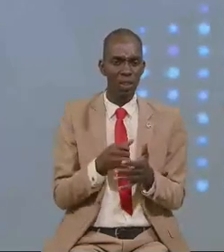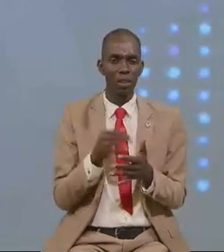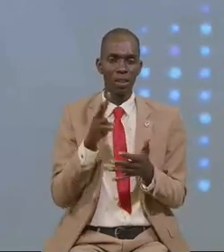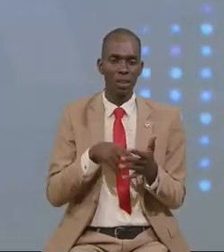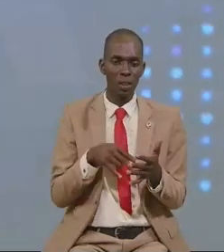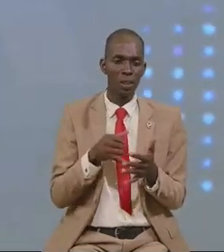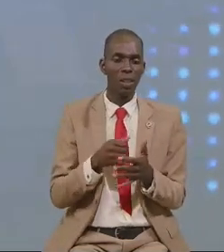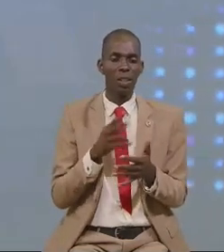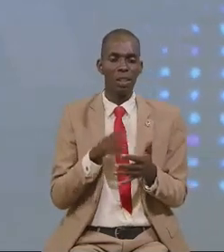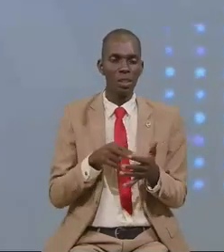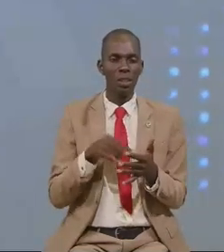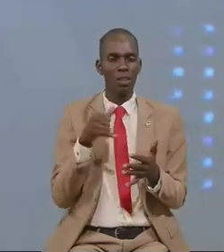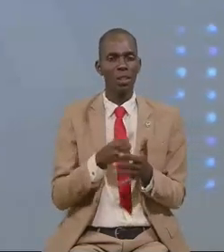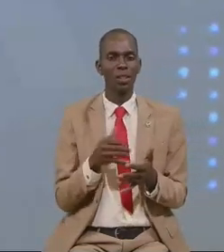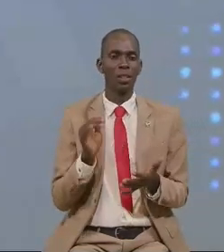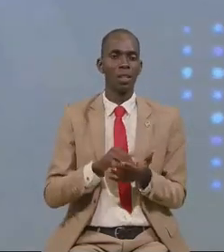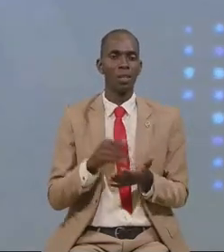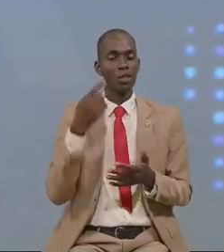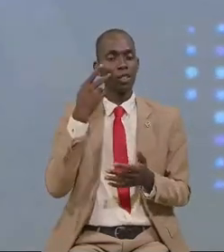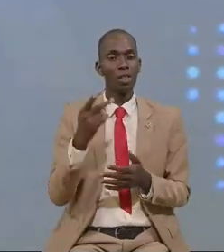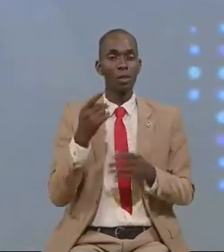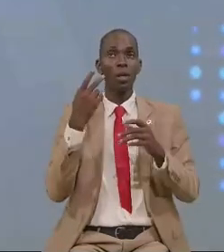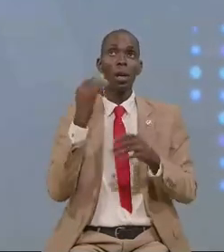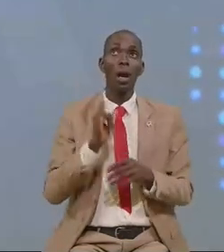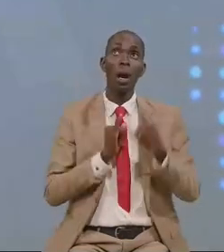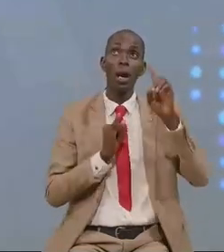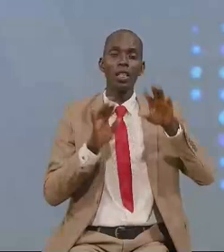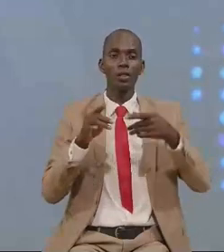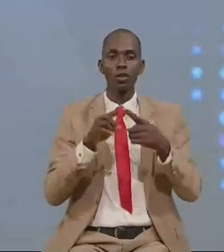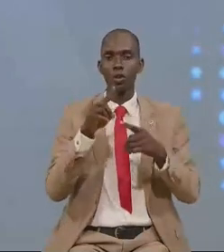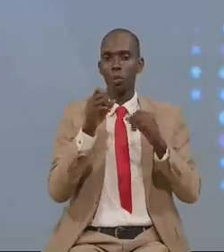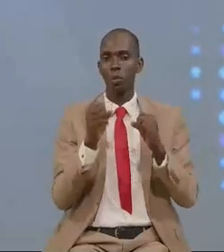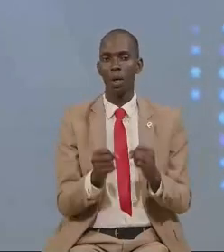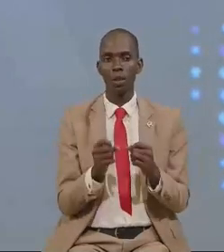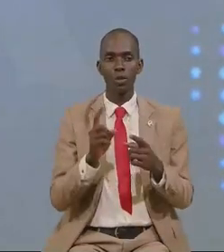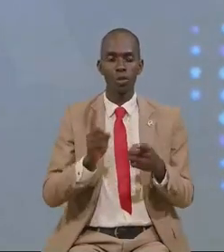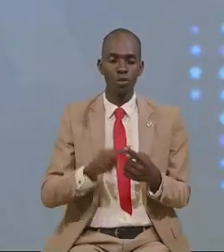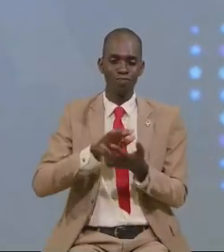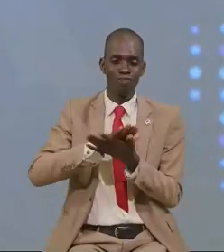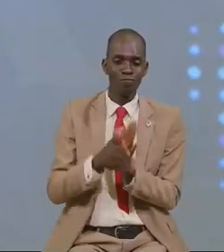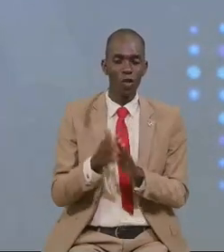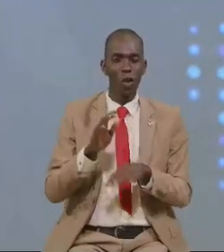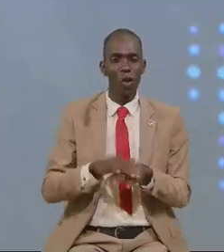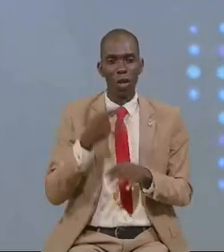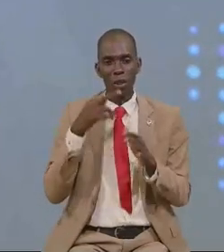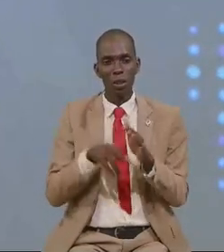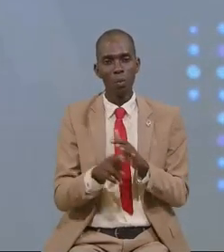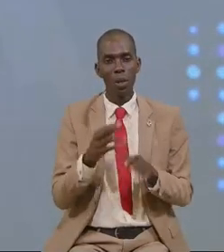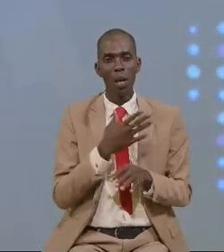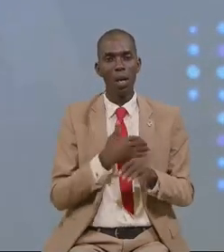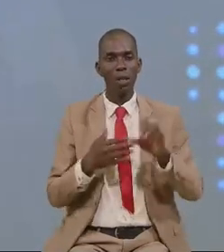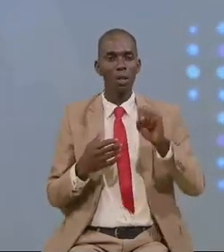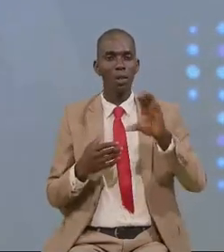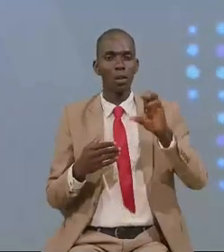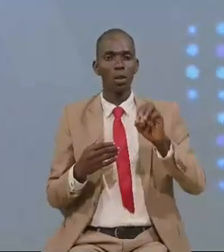tu le lis, voici, je vous ai donné le pouvoir de marcher sur les serpents et les scorpions et sur toute la puissance